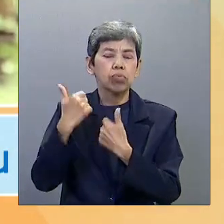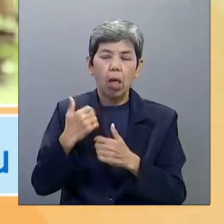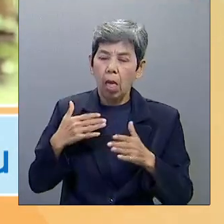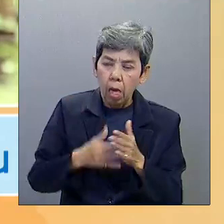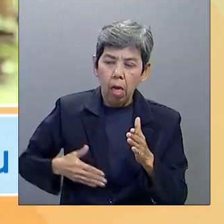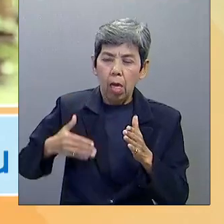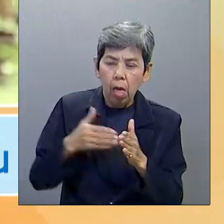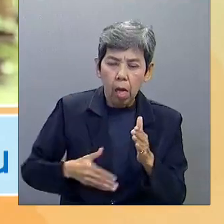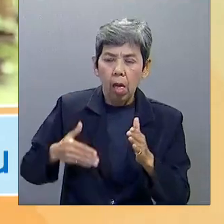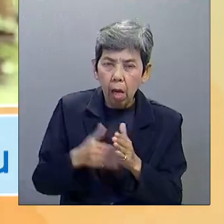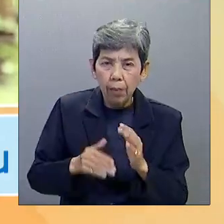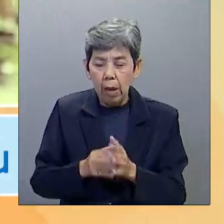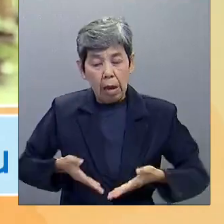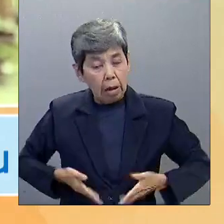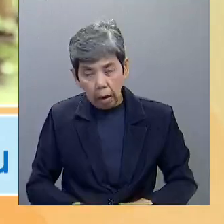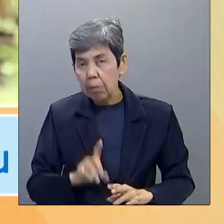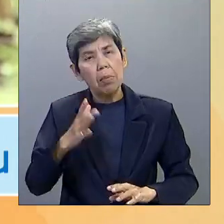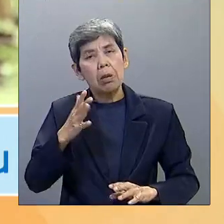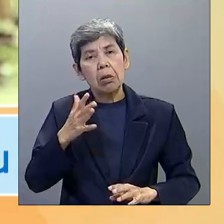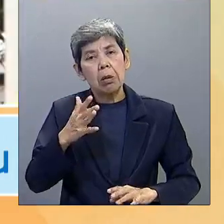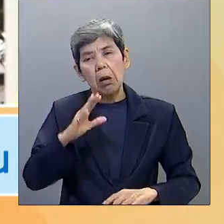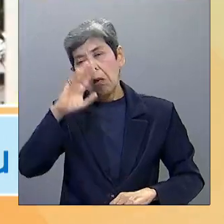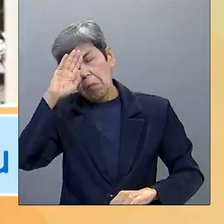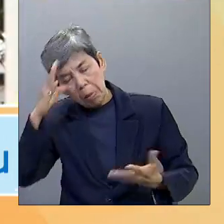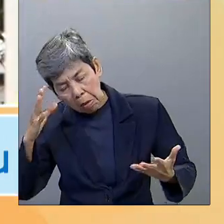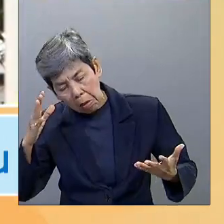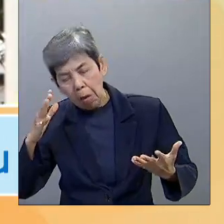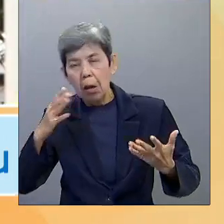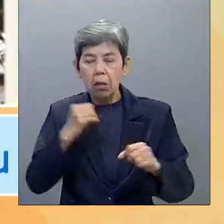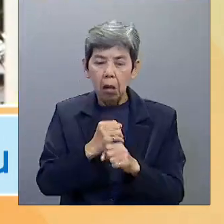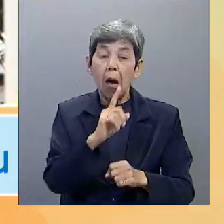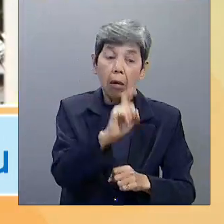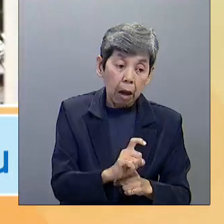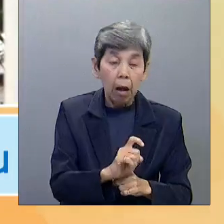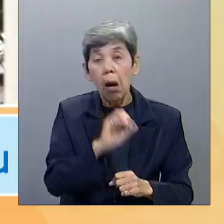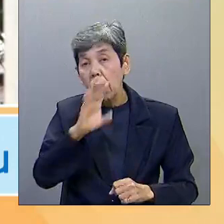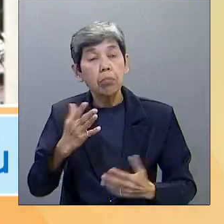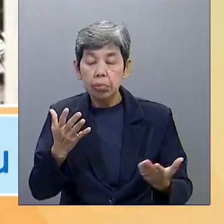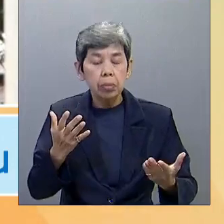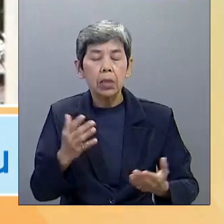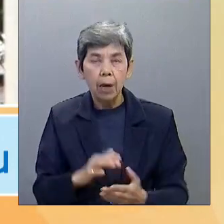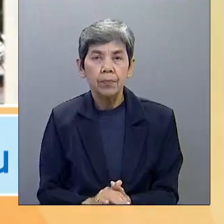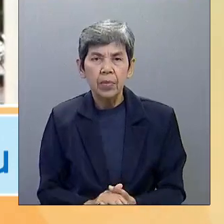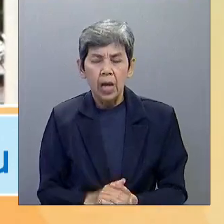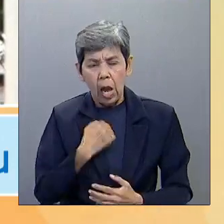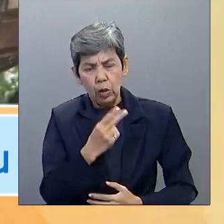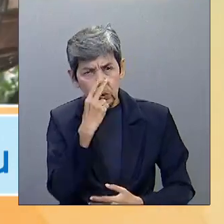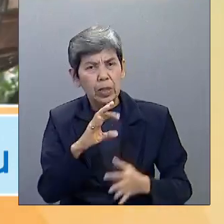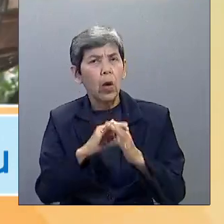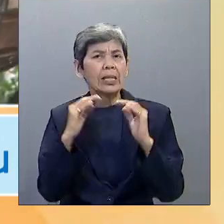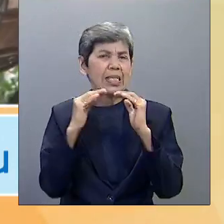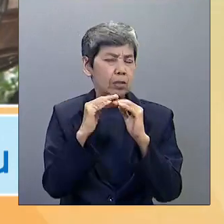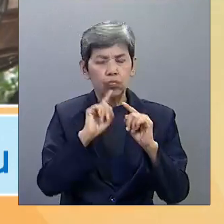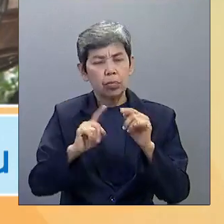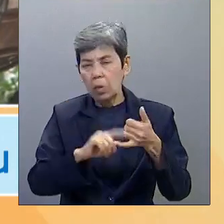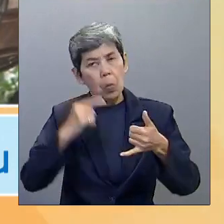ถึงไม่ว่าจะตั้งแต่เกิดจนตายหรือว่าผู้สูงอายุบางคนแบบตายก็ยังไม่ได้แจ้งตายอะไรอย่างเงี้ยค่ะมันก็จะมีเรื่องสิทธิ์เรื่องอะไร